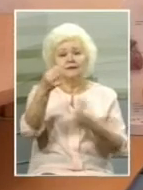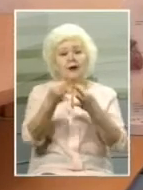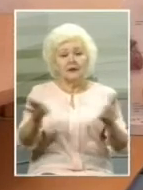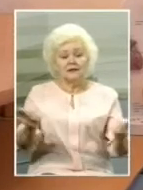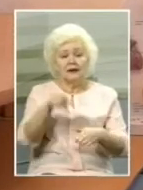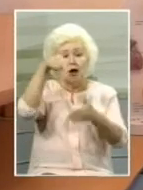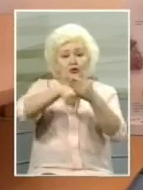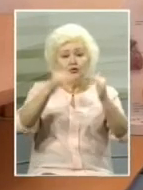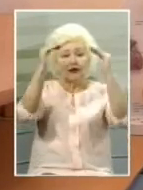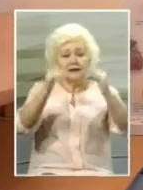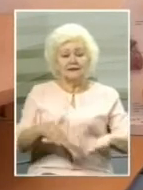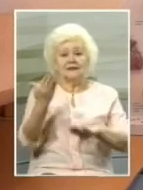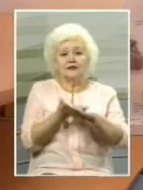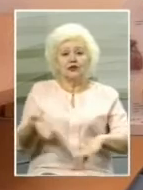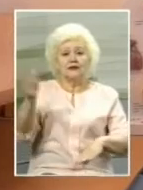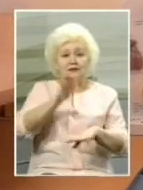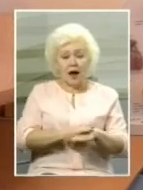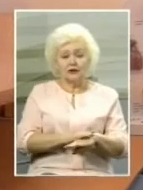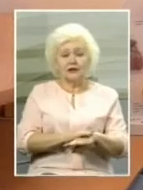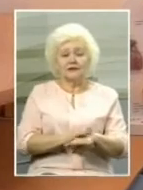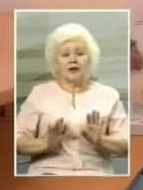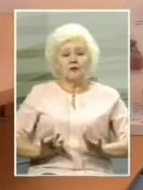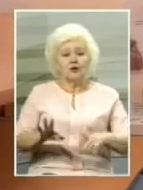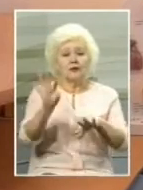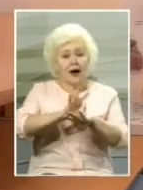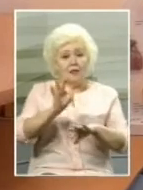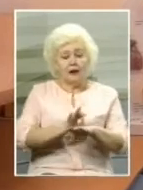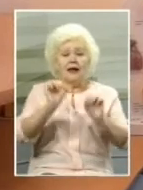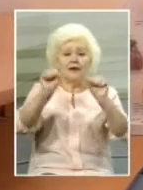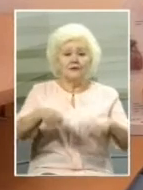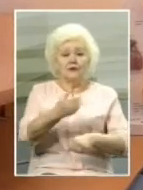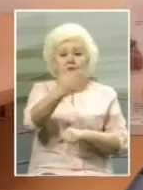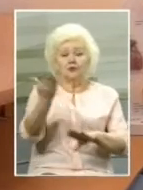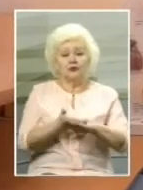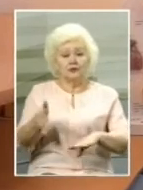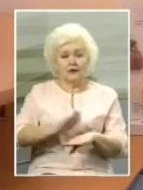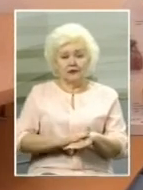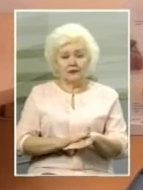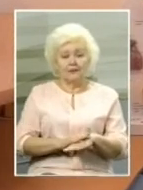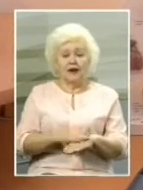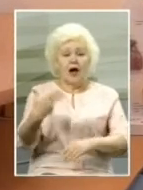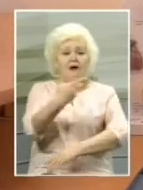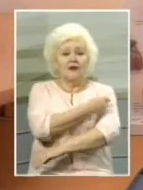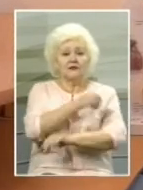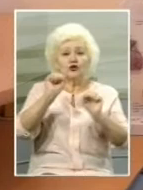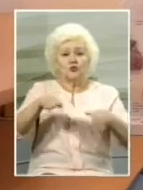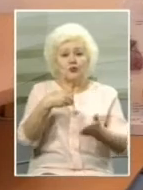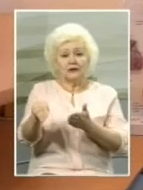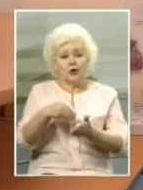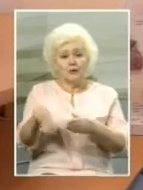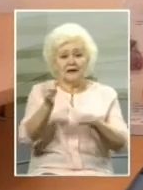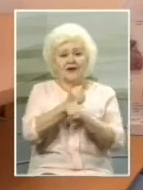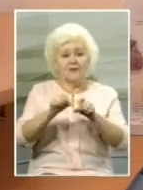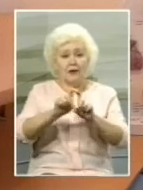позволяет существенно снизить тяжесть и протекание болезни и возможность ее осложнений. Вакцину можно приобрести в